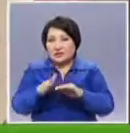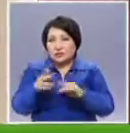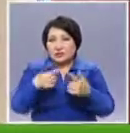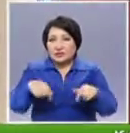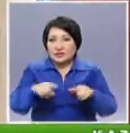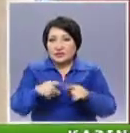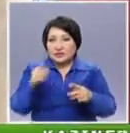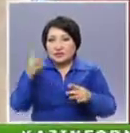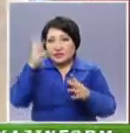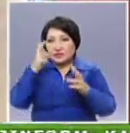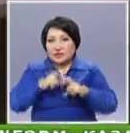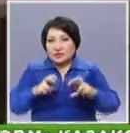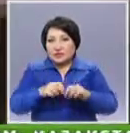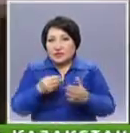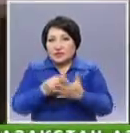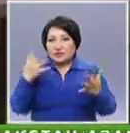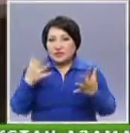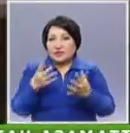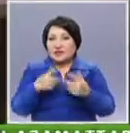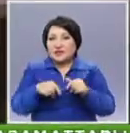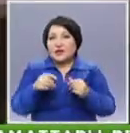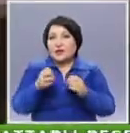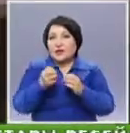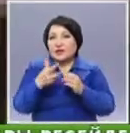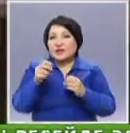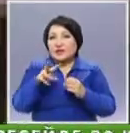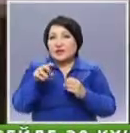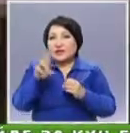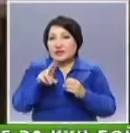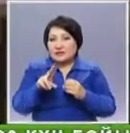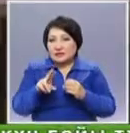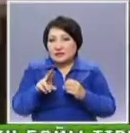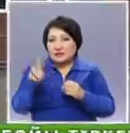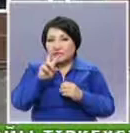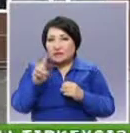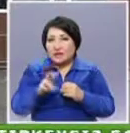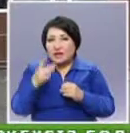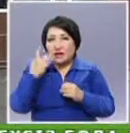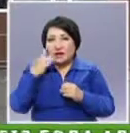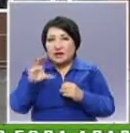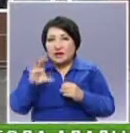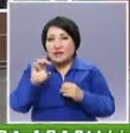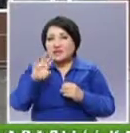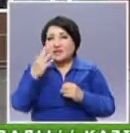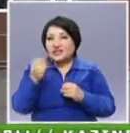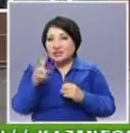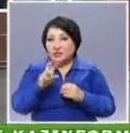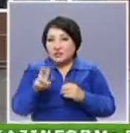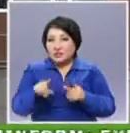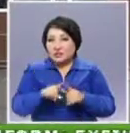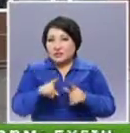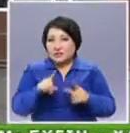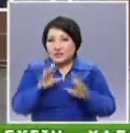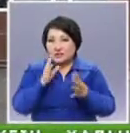сарапшылардың бағалауынша құны 12 миллиард ақш доллар шамасындағы мүлік заңдастырылмақ. Елдос Өмірзақұлы, Әсет Құмдақбаев, Алматы телеарнасы.